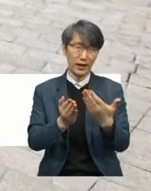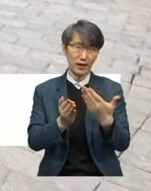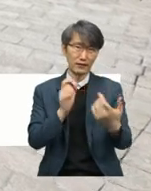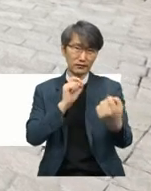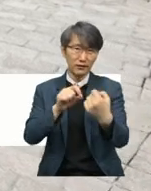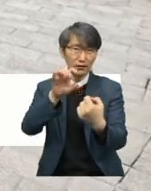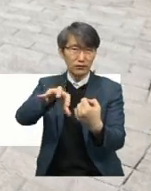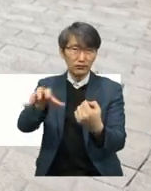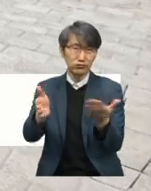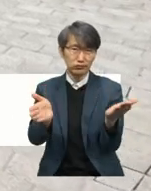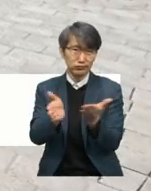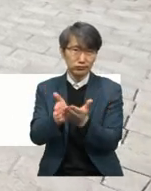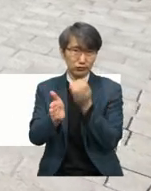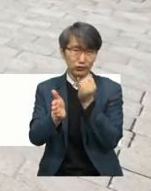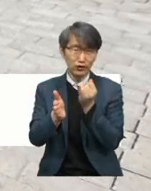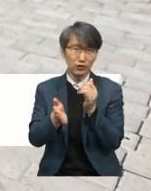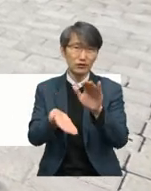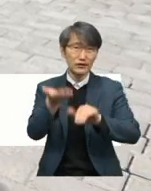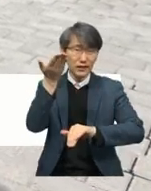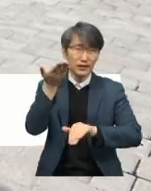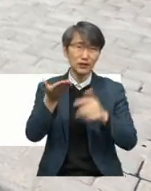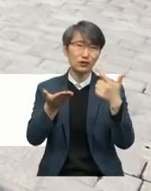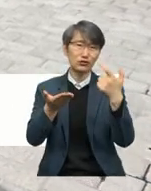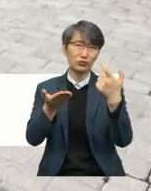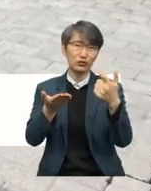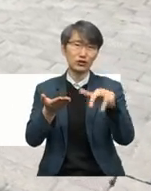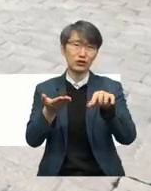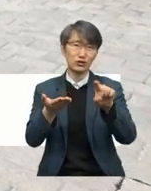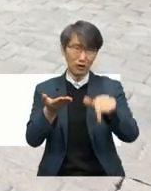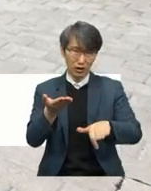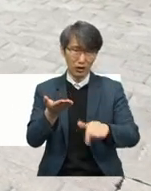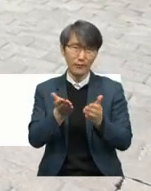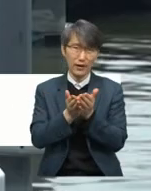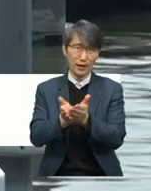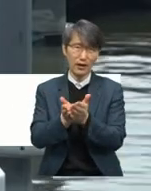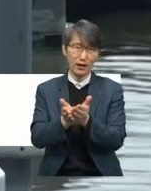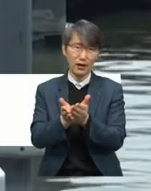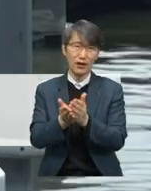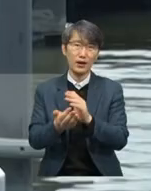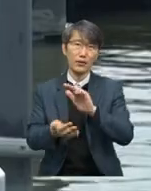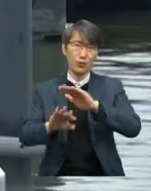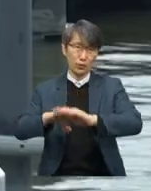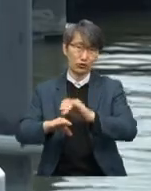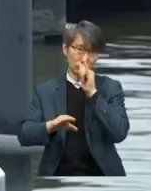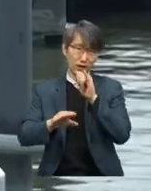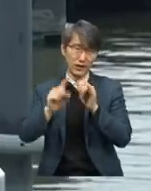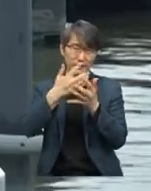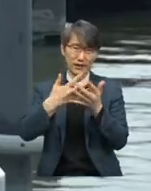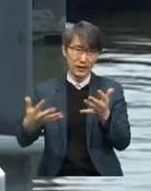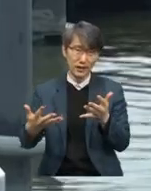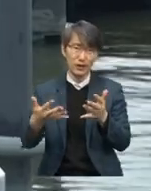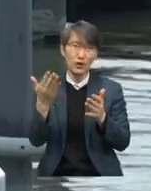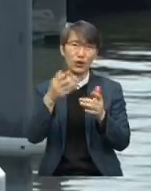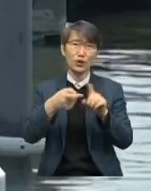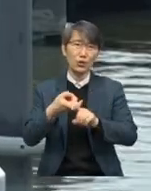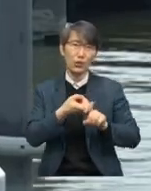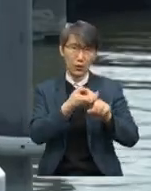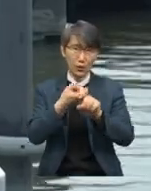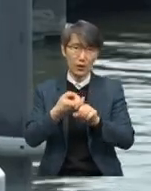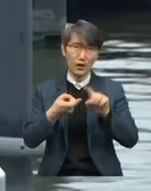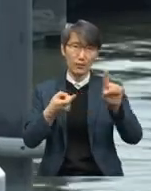근처 둔치에 조성된 지상에는 86척을 보관할 수 있습니다. 이로써 한강 내 공용 계류장은